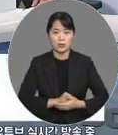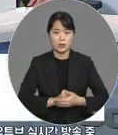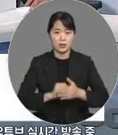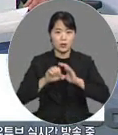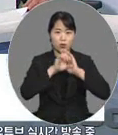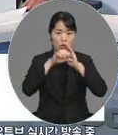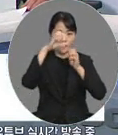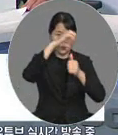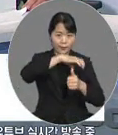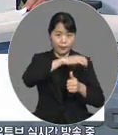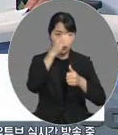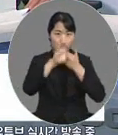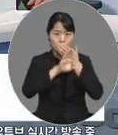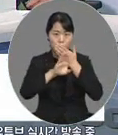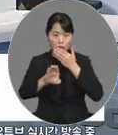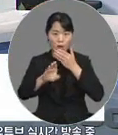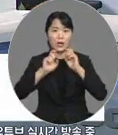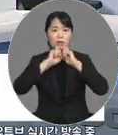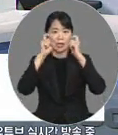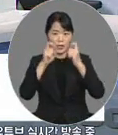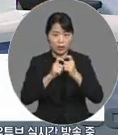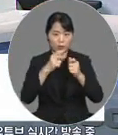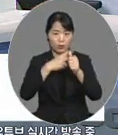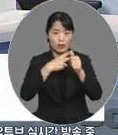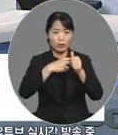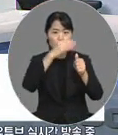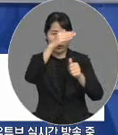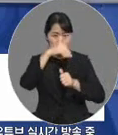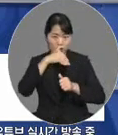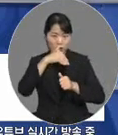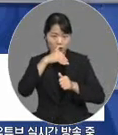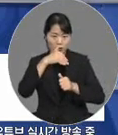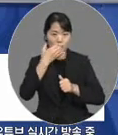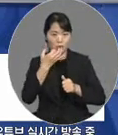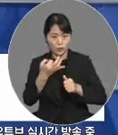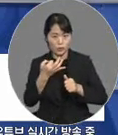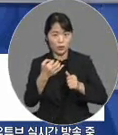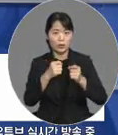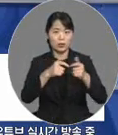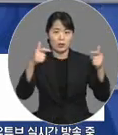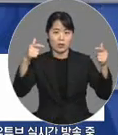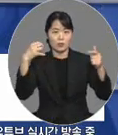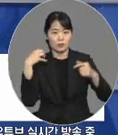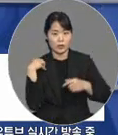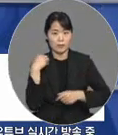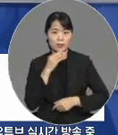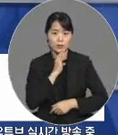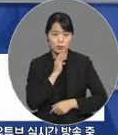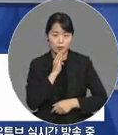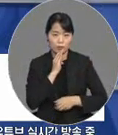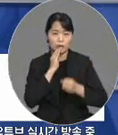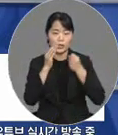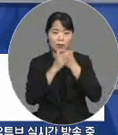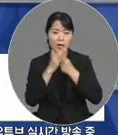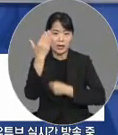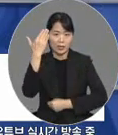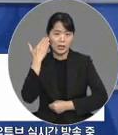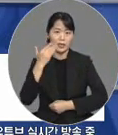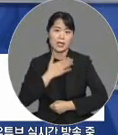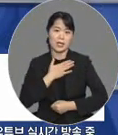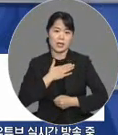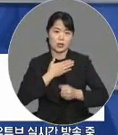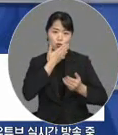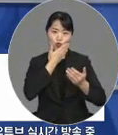높아졌는데 공교육 강화 방안에 대해서 말씀해 주신다면요? 네, 조금 전에 제 대표 공약을